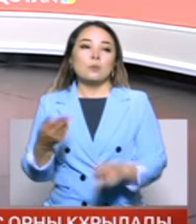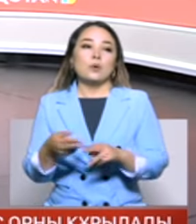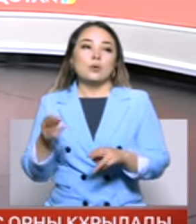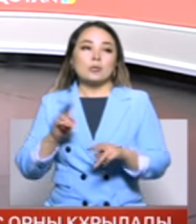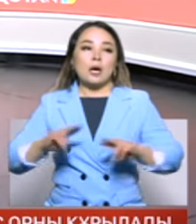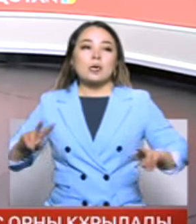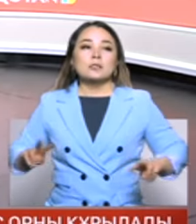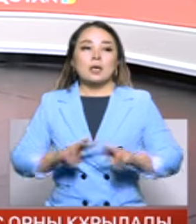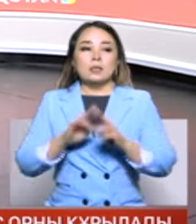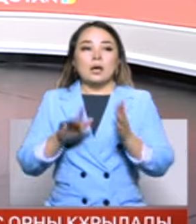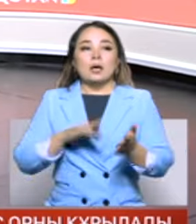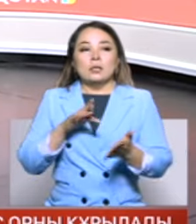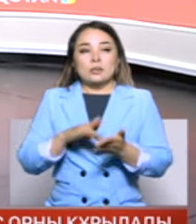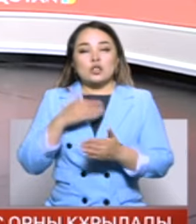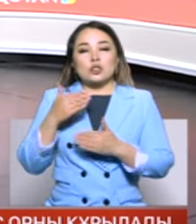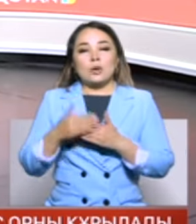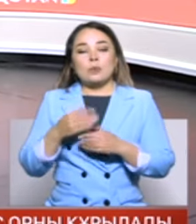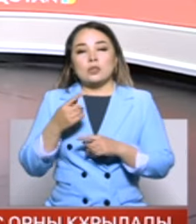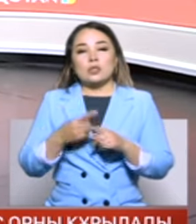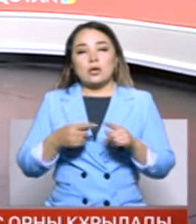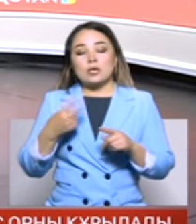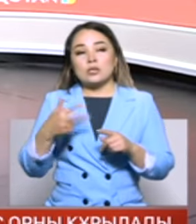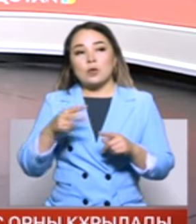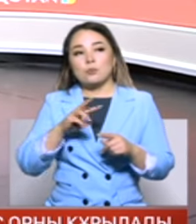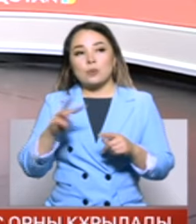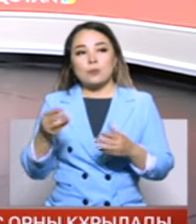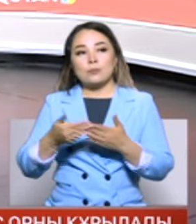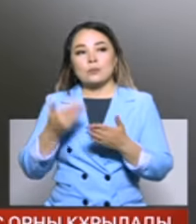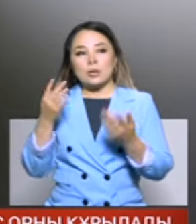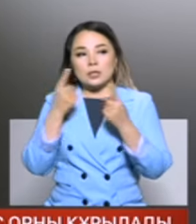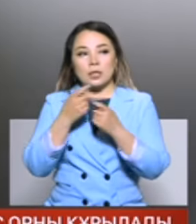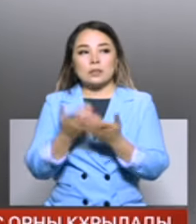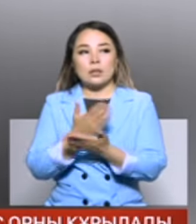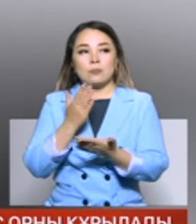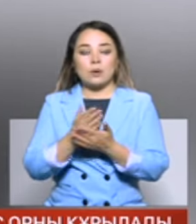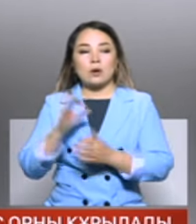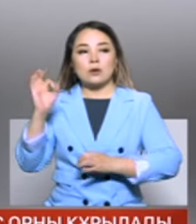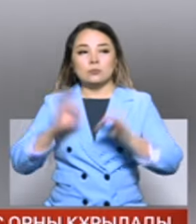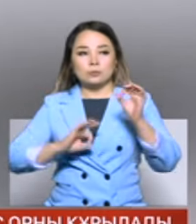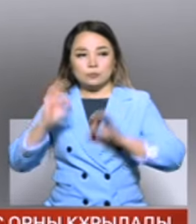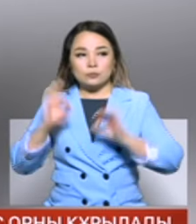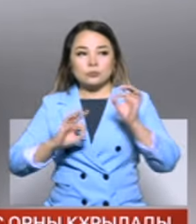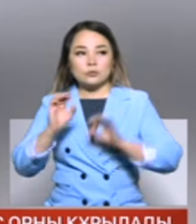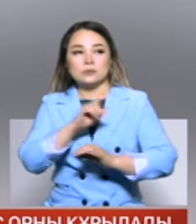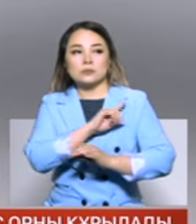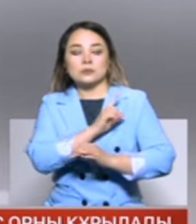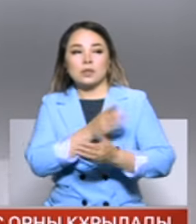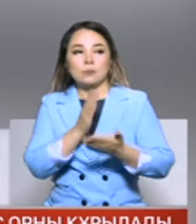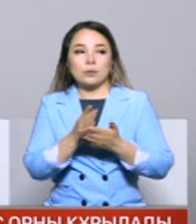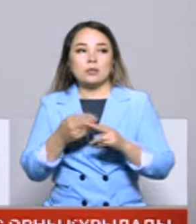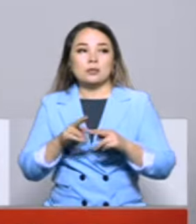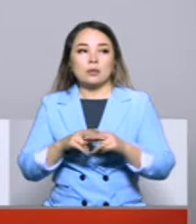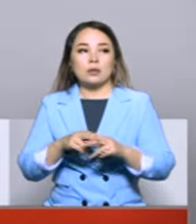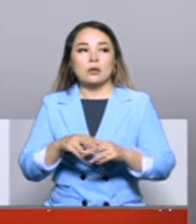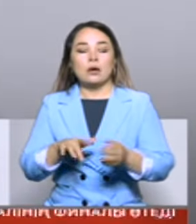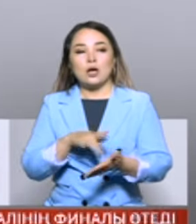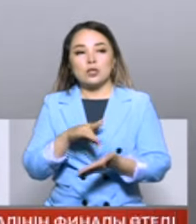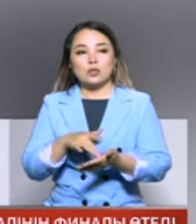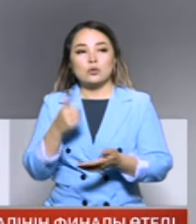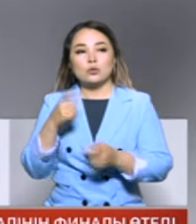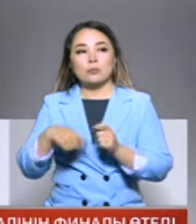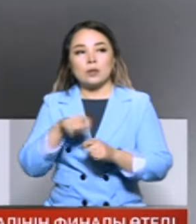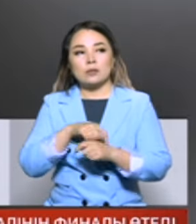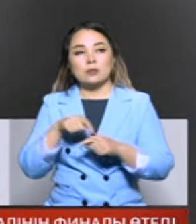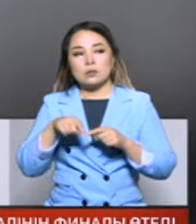Я был Астанада шамамен жарты сағат бұрынғы ауарайы. Көлемі бармақ басында бұршақ жауды. Қала ішінде 100 метр қашықтықты